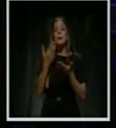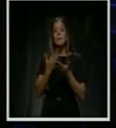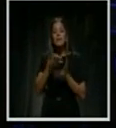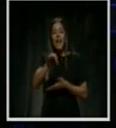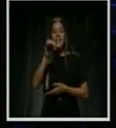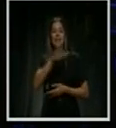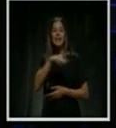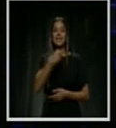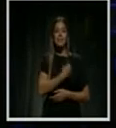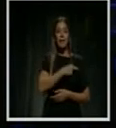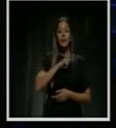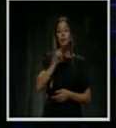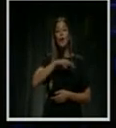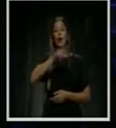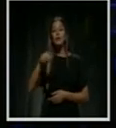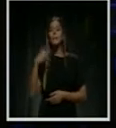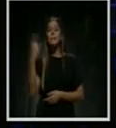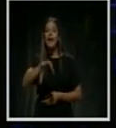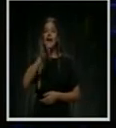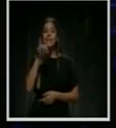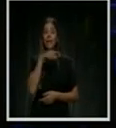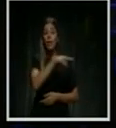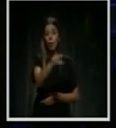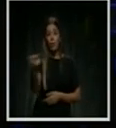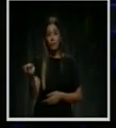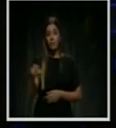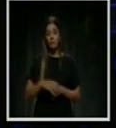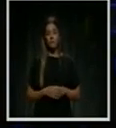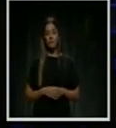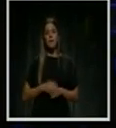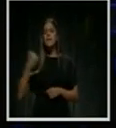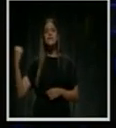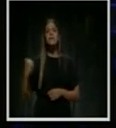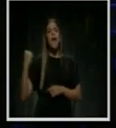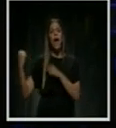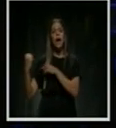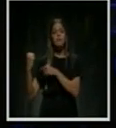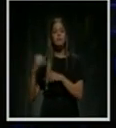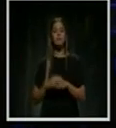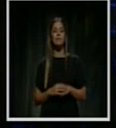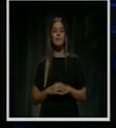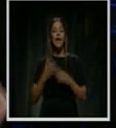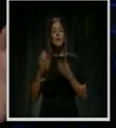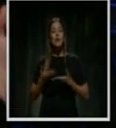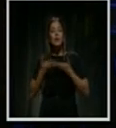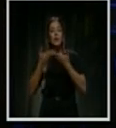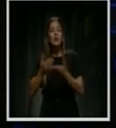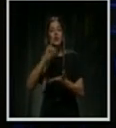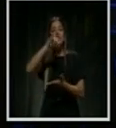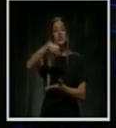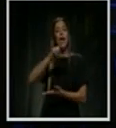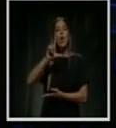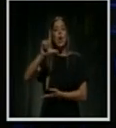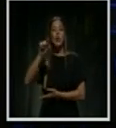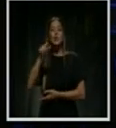u Malti hija f'idejk. Is-saħħa li rridu nibqgħu nagħtu lil Jean Lloyd Zazuh